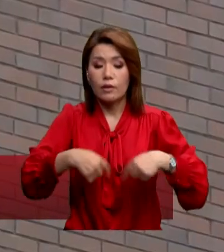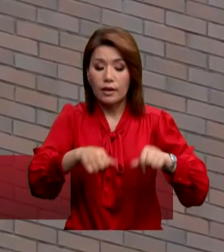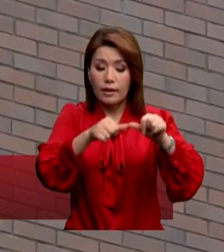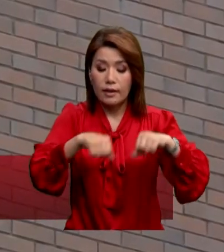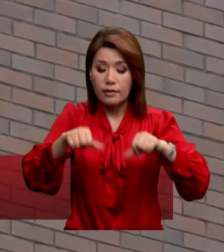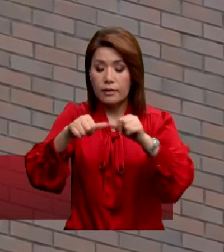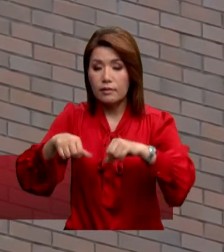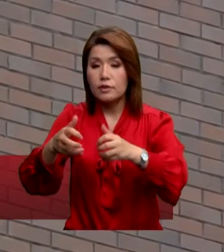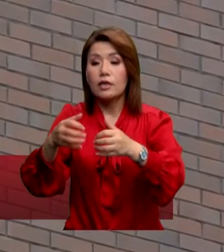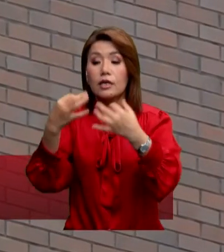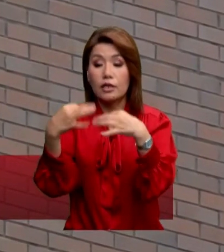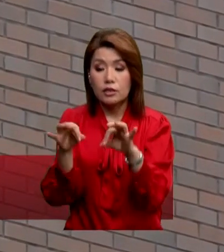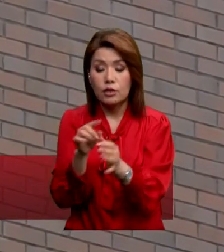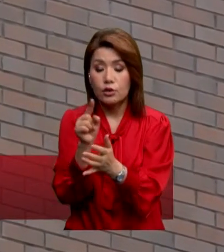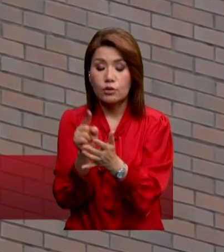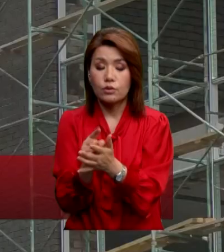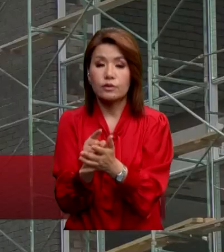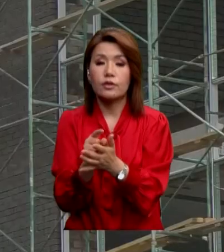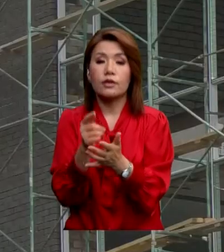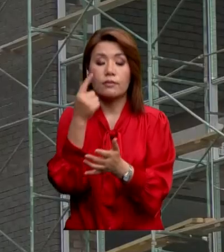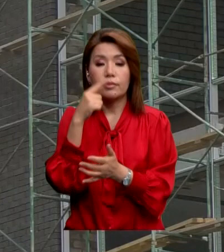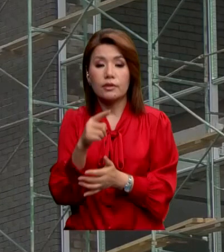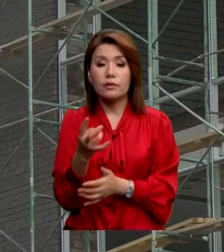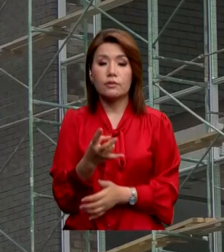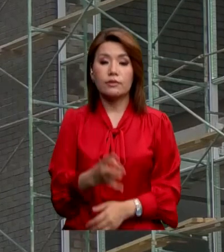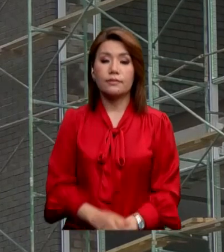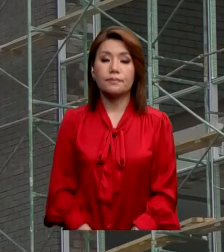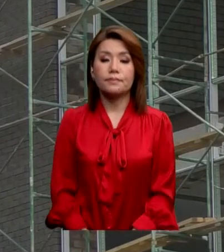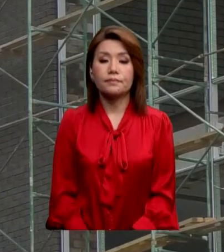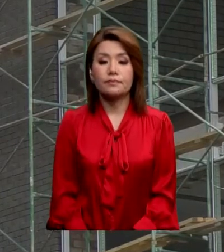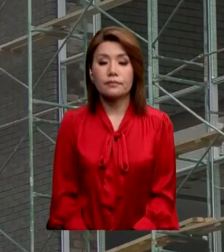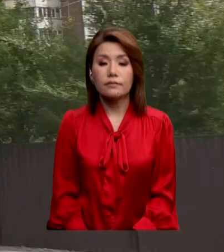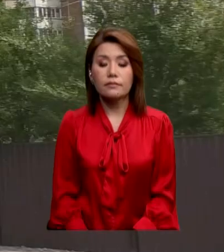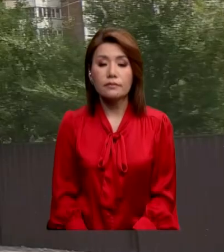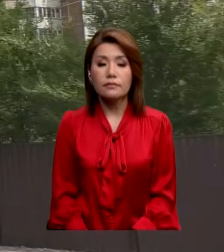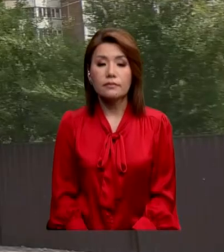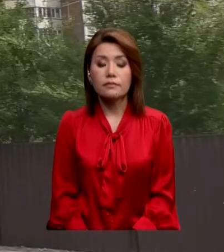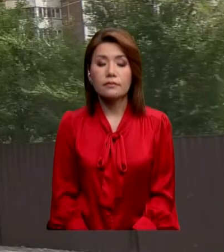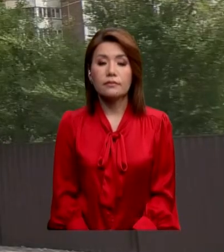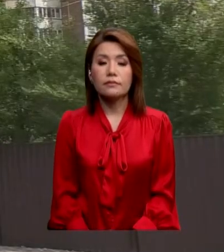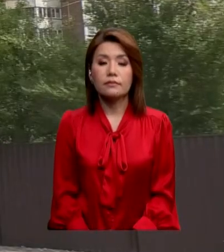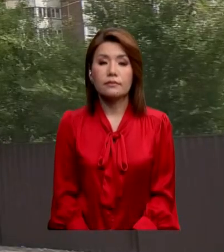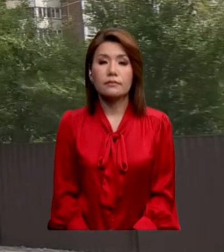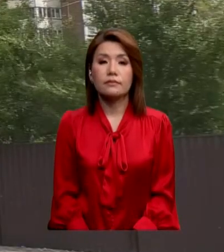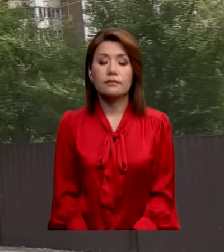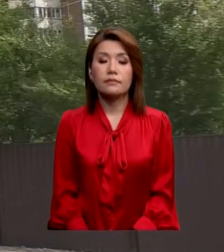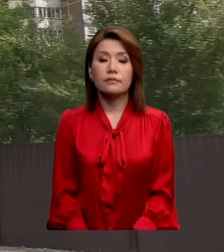комиссия қабылдап алатын жүйені қайта енгізу қажет дейді. Есенбек Санатұлы, Қайрат Алпысбаев, Атамекен Бизнес, Павлодардан.